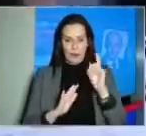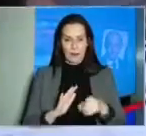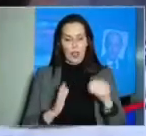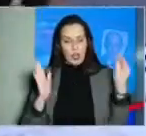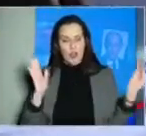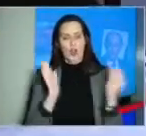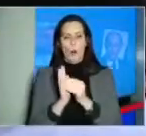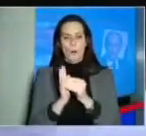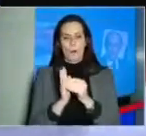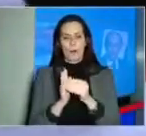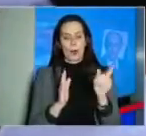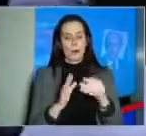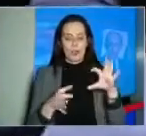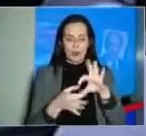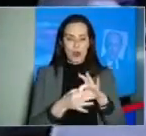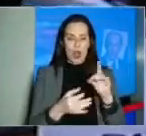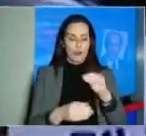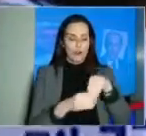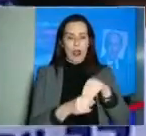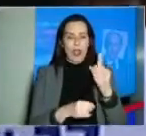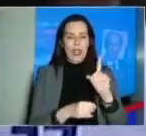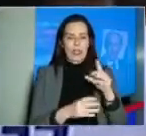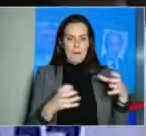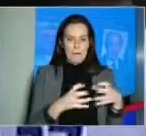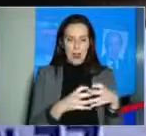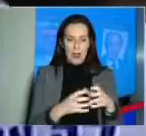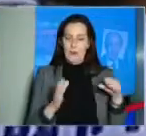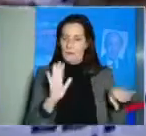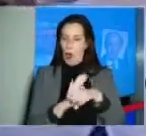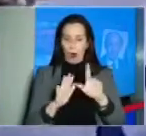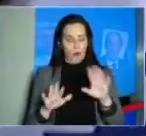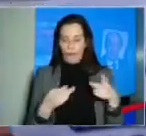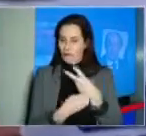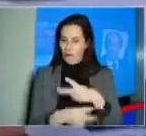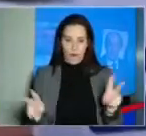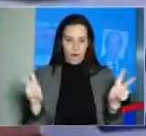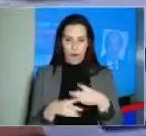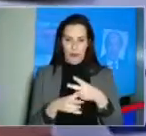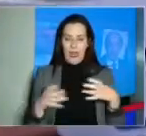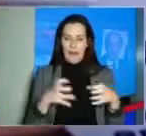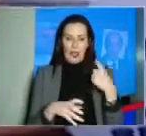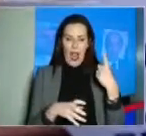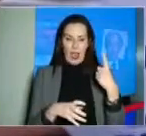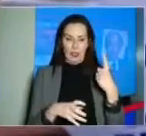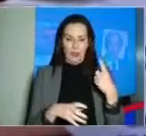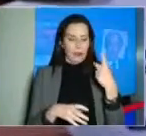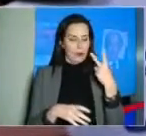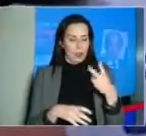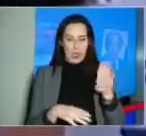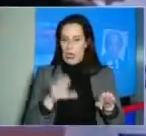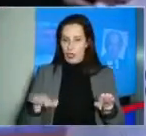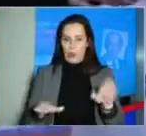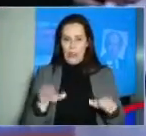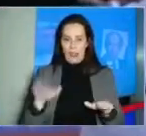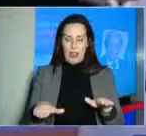לרשום מי ששייך לאיזושהי מפלגה, והחוק אינו מאפשר למפלגה אחת לרוץ בשתי רשימות